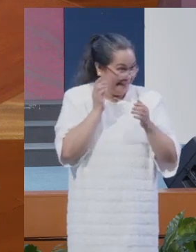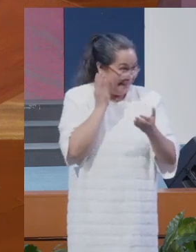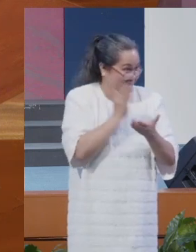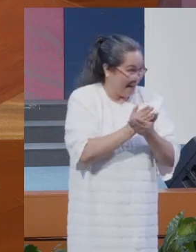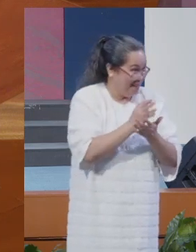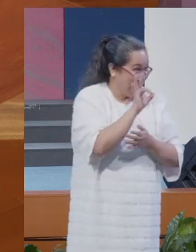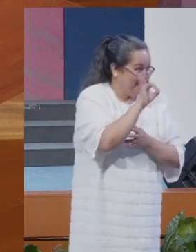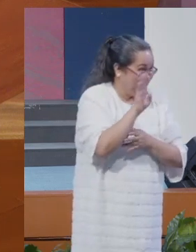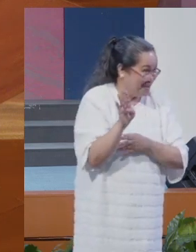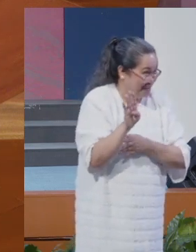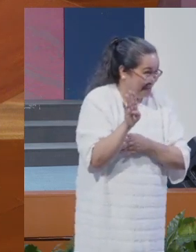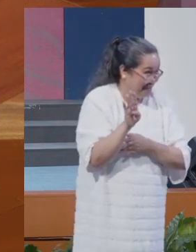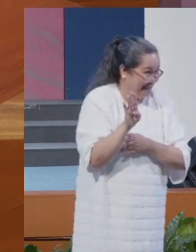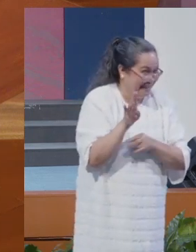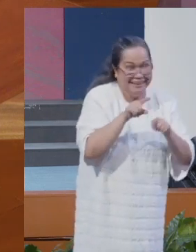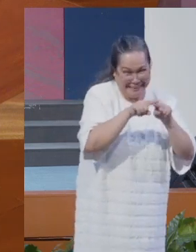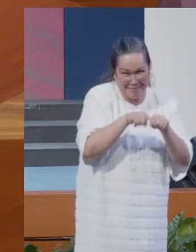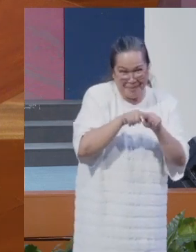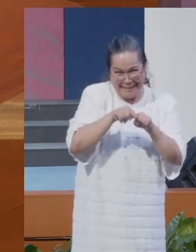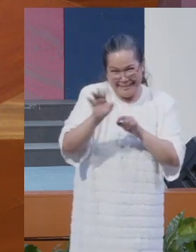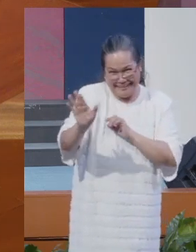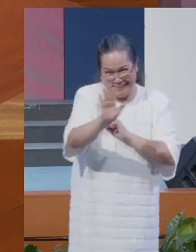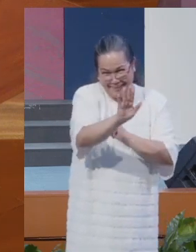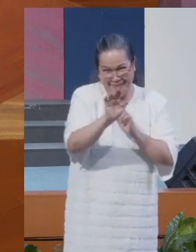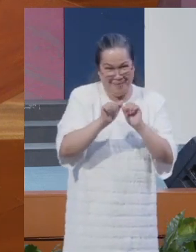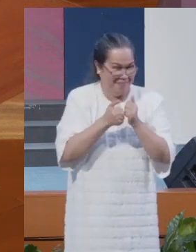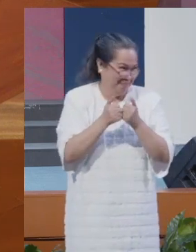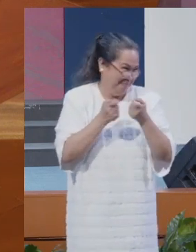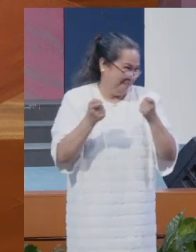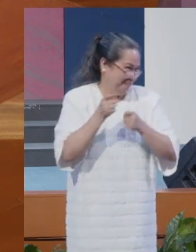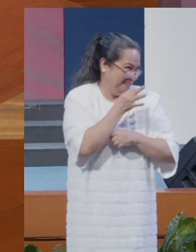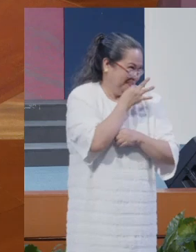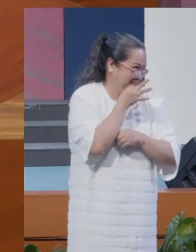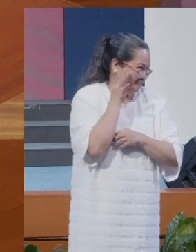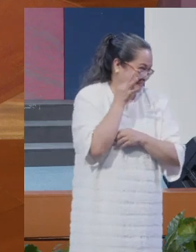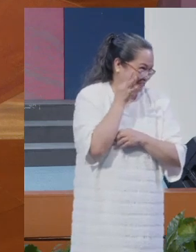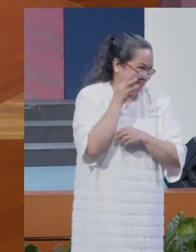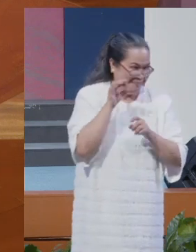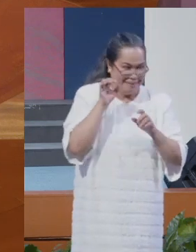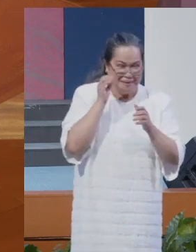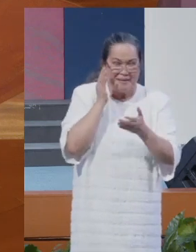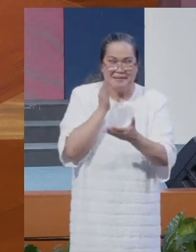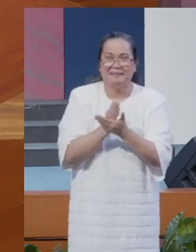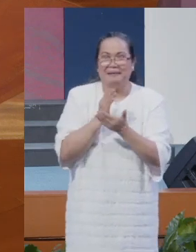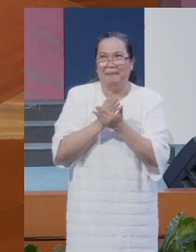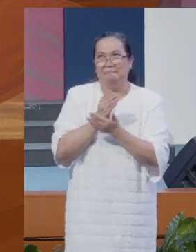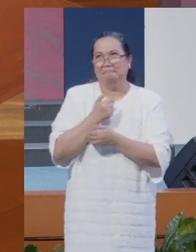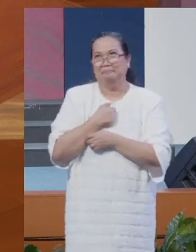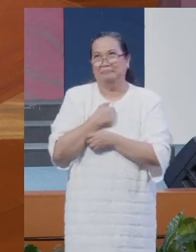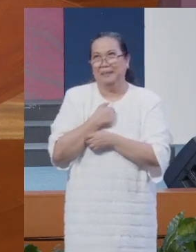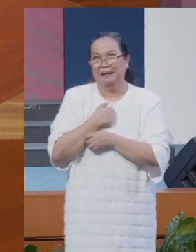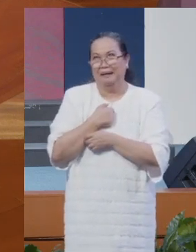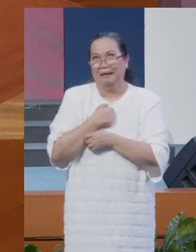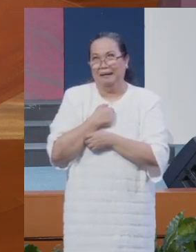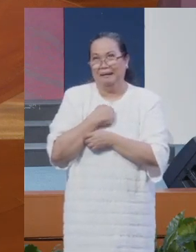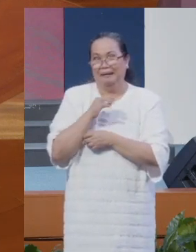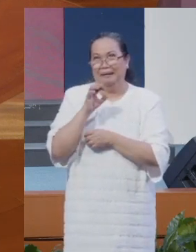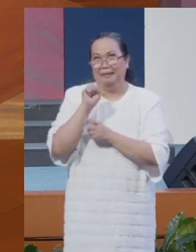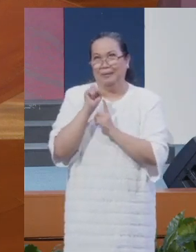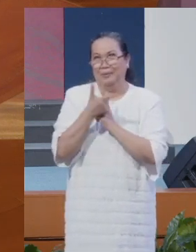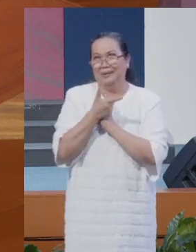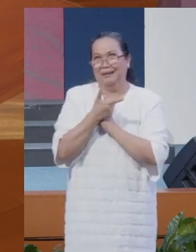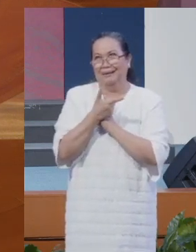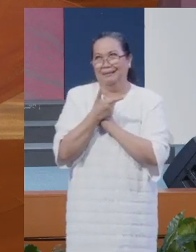Facebook, from IG. Mag-fast kayo from social media. Malaking bagay na po yun, lalo na po sa